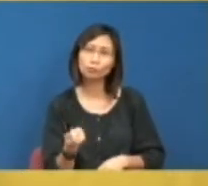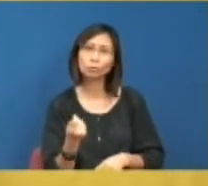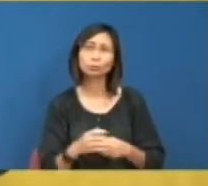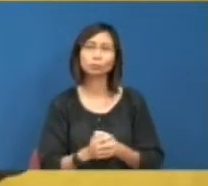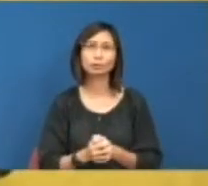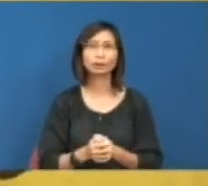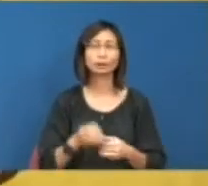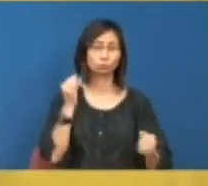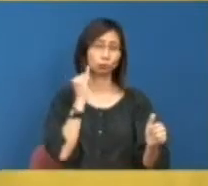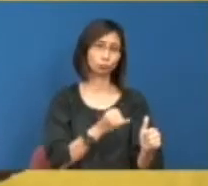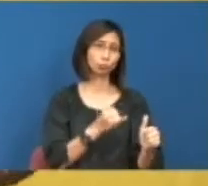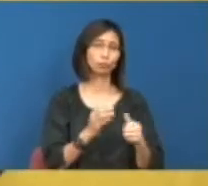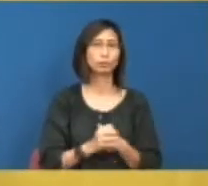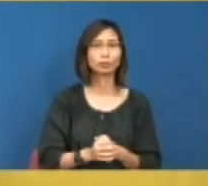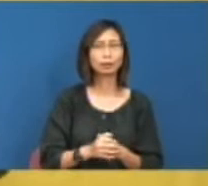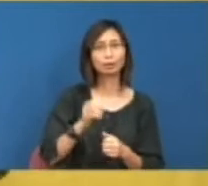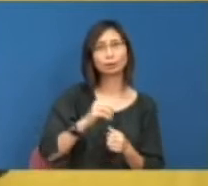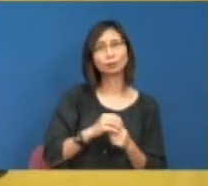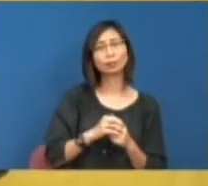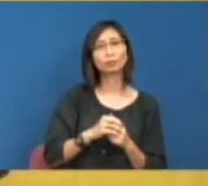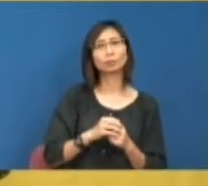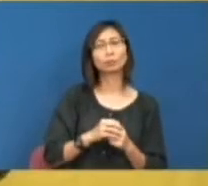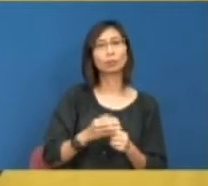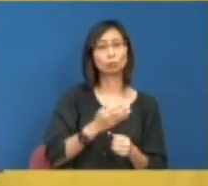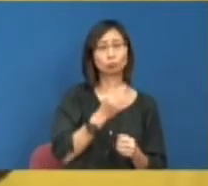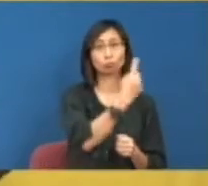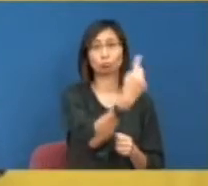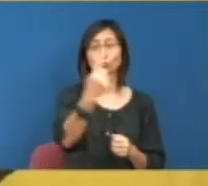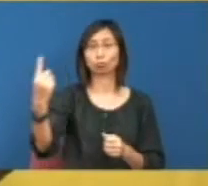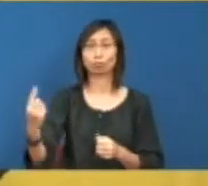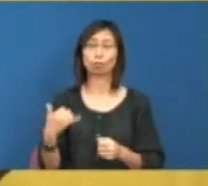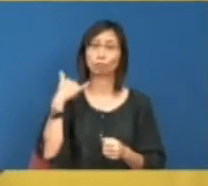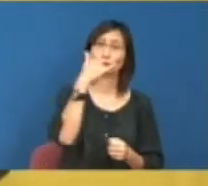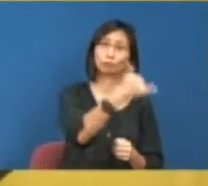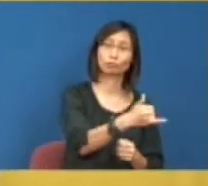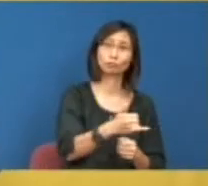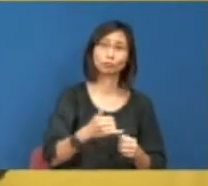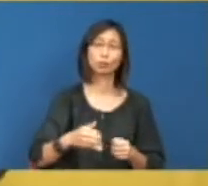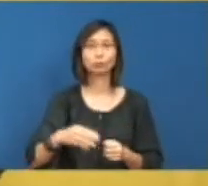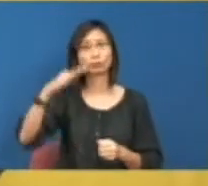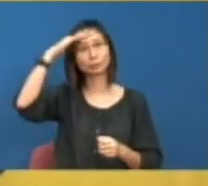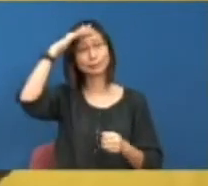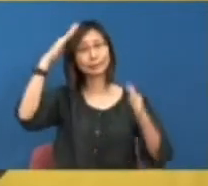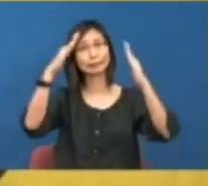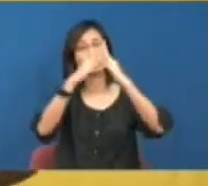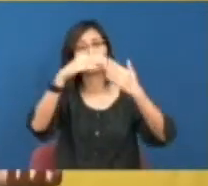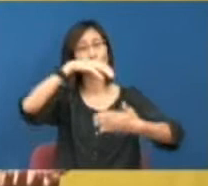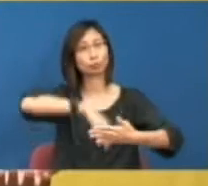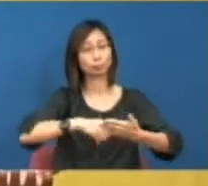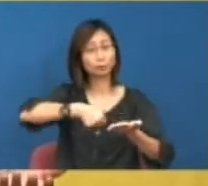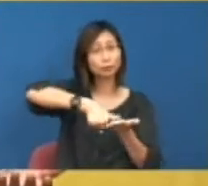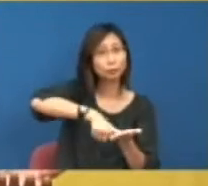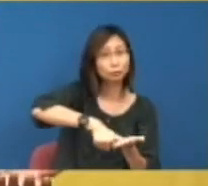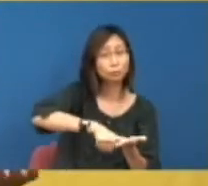晒返警察局，打晒手指模影晒相，而告我哋一條非常之 相對嚟講係比較輕嘅罪就係阻街罪